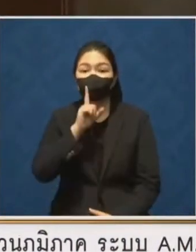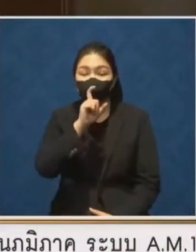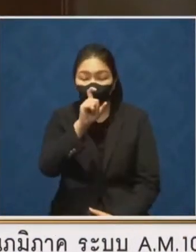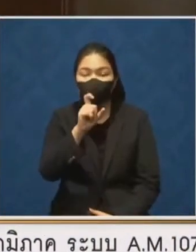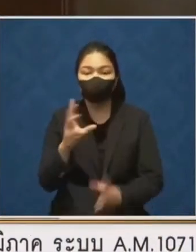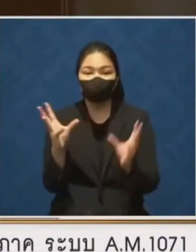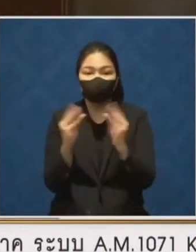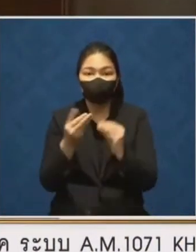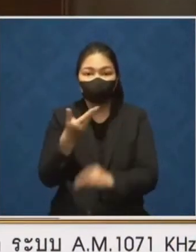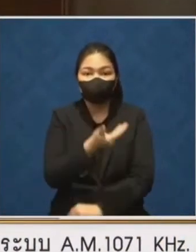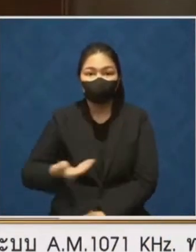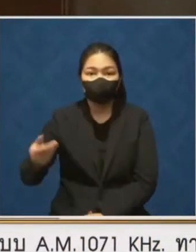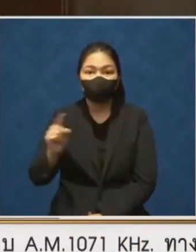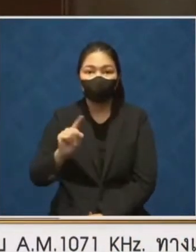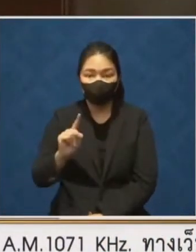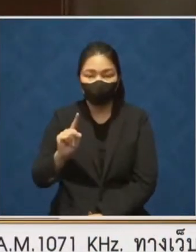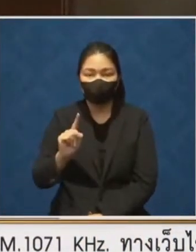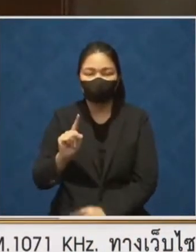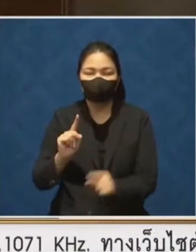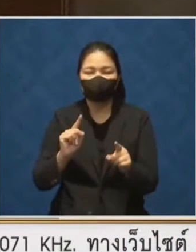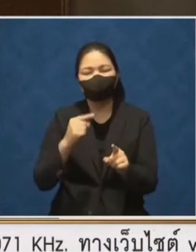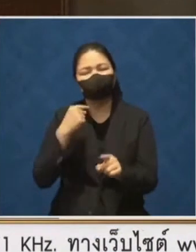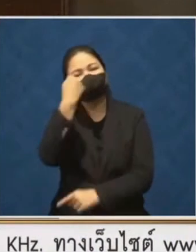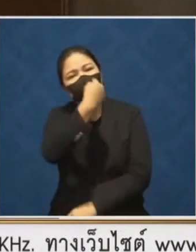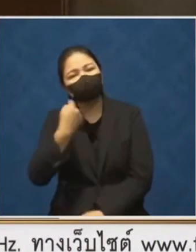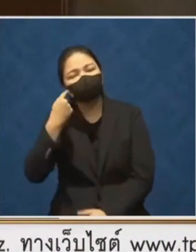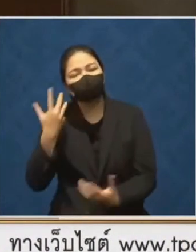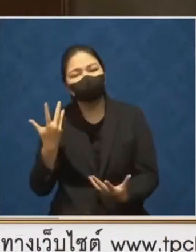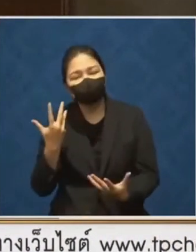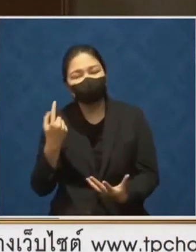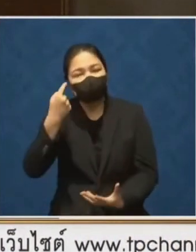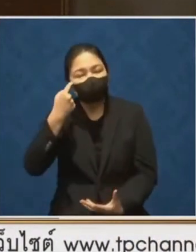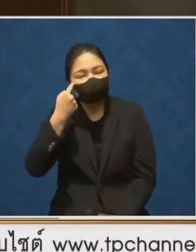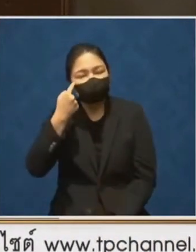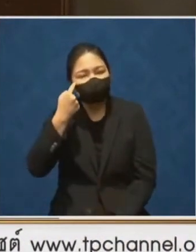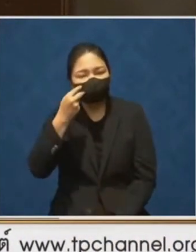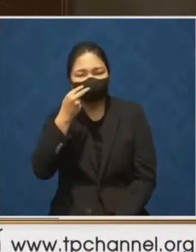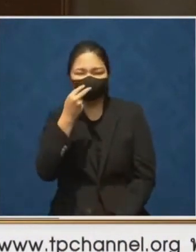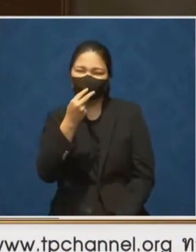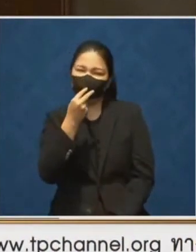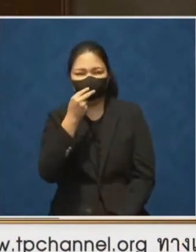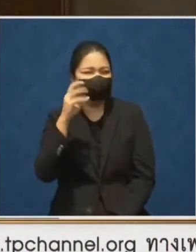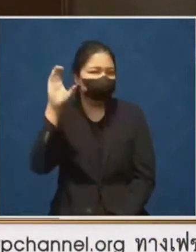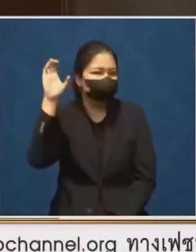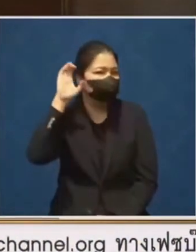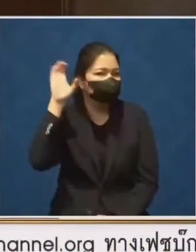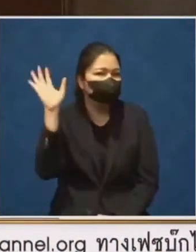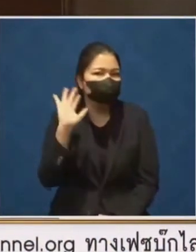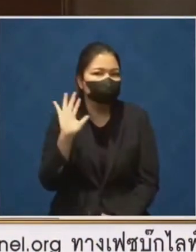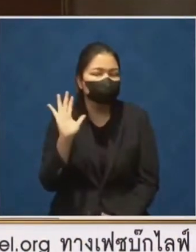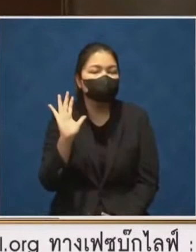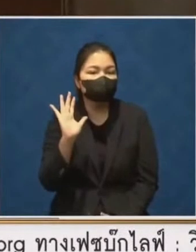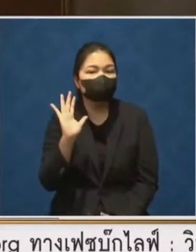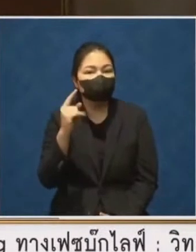ตรงๆอ่ะคือใช้ด่านั่นแหละนะฮะใช้วิพากษ์รัฐบาลใช้คำสวยๆหน่อยใช้วิพากษ์รัฐบาล